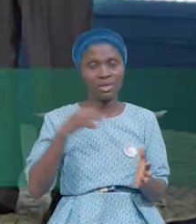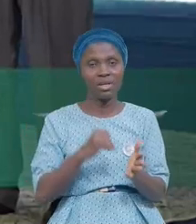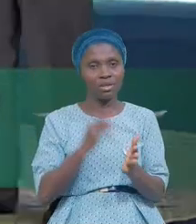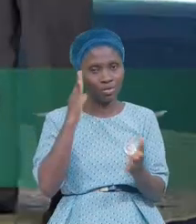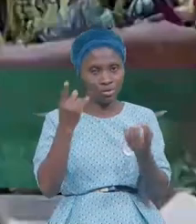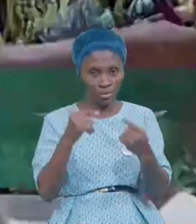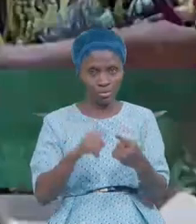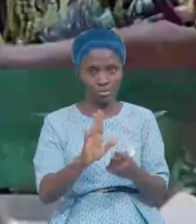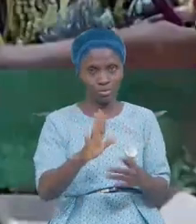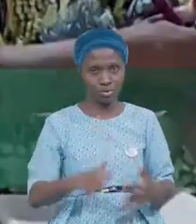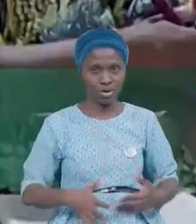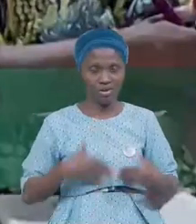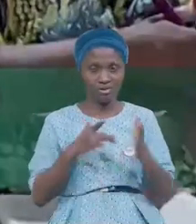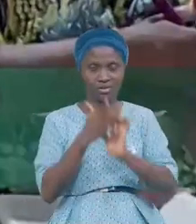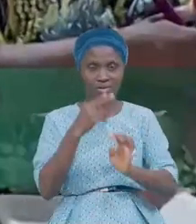ta vie.